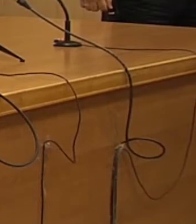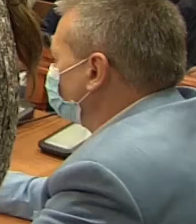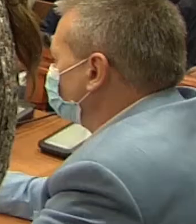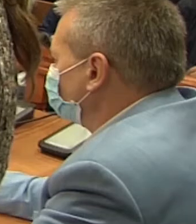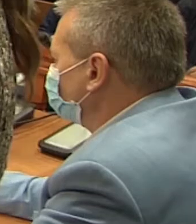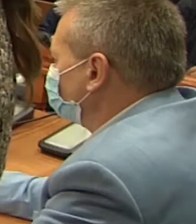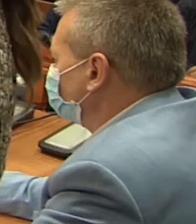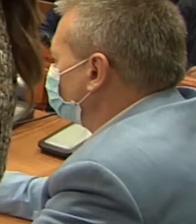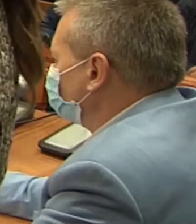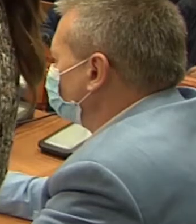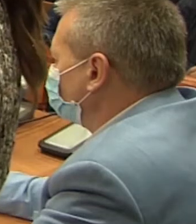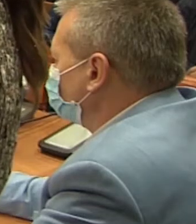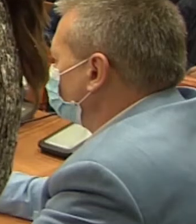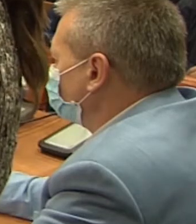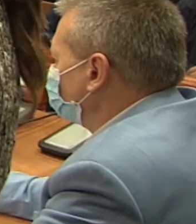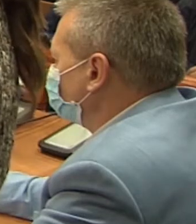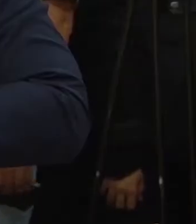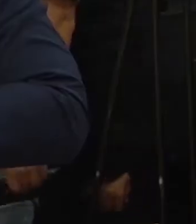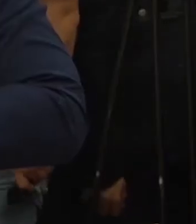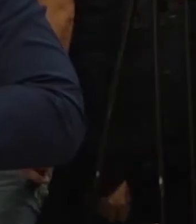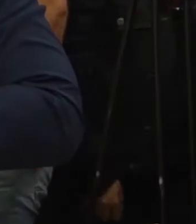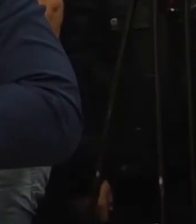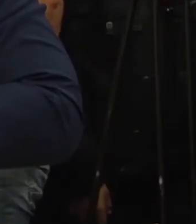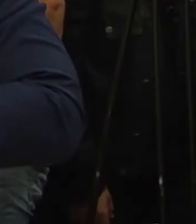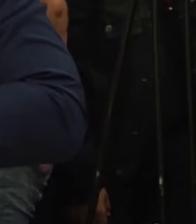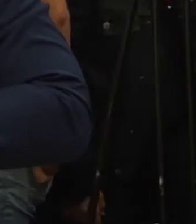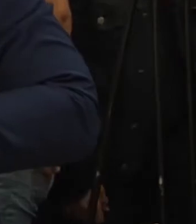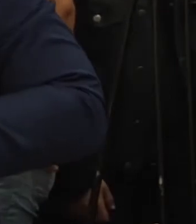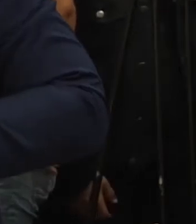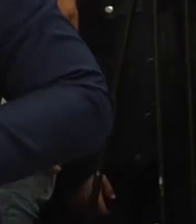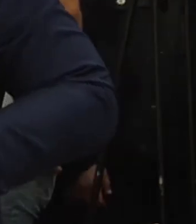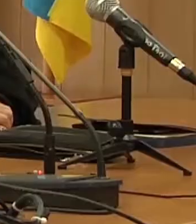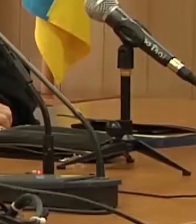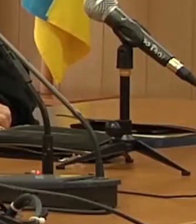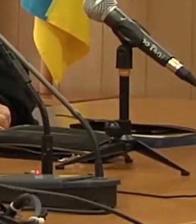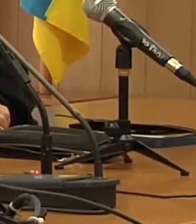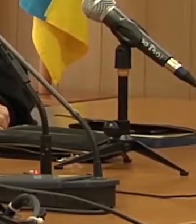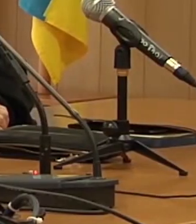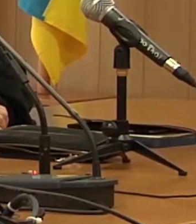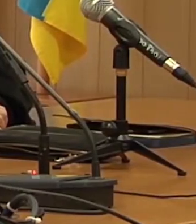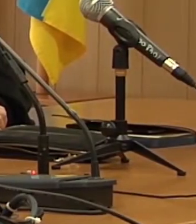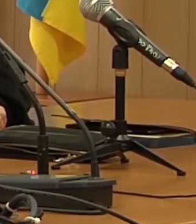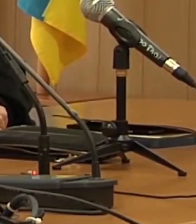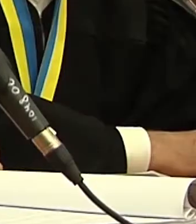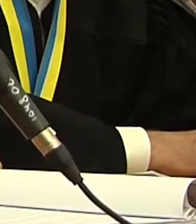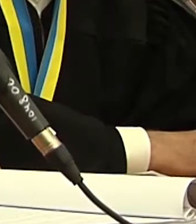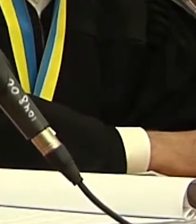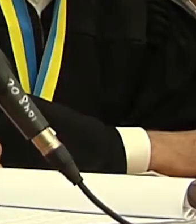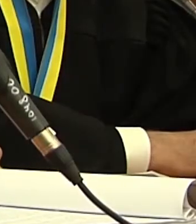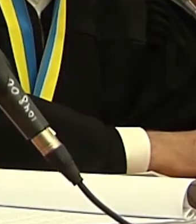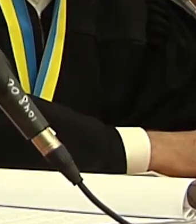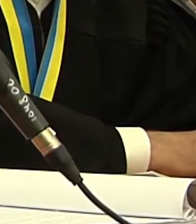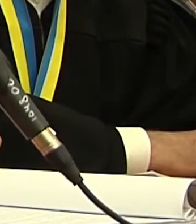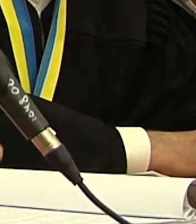Андрія Хаєцького на поруки взяли нардепи Сергій Колебошин та Анатолій Урбанський. Самого фігуранта справи до суду не